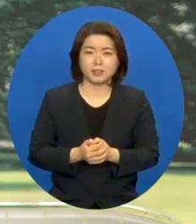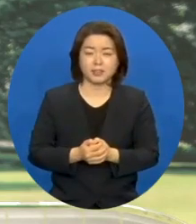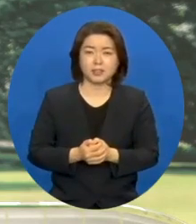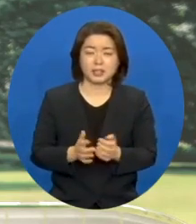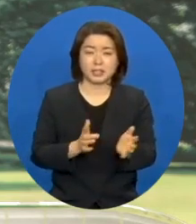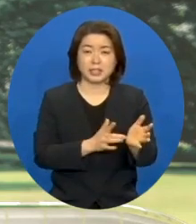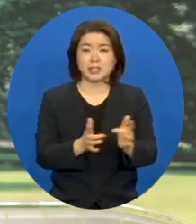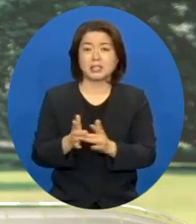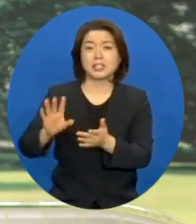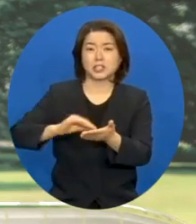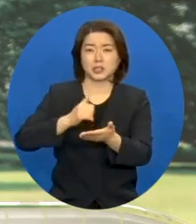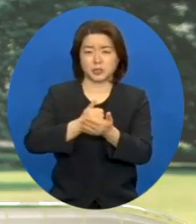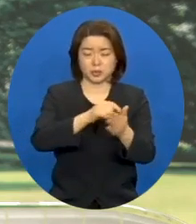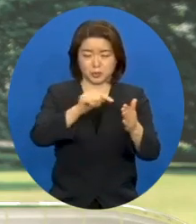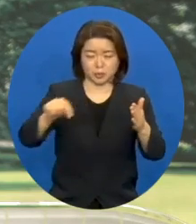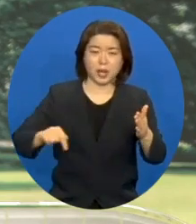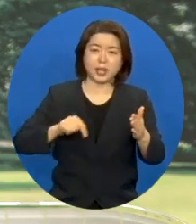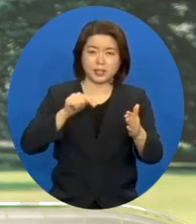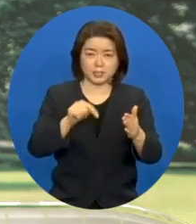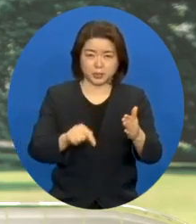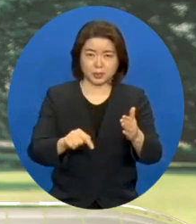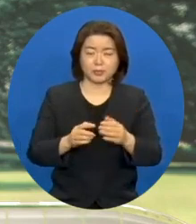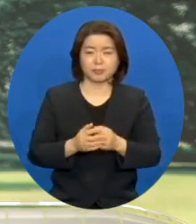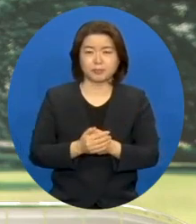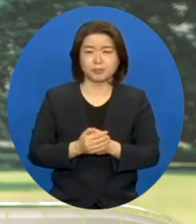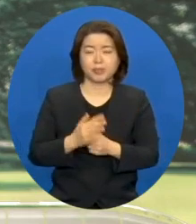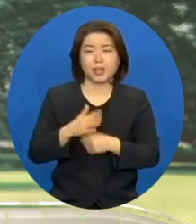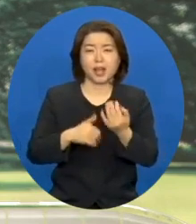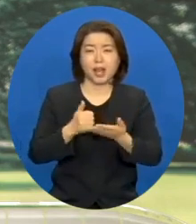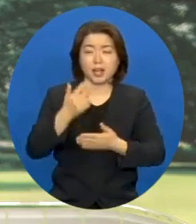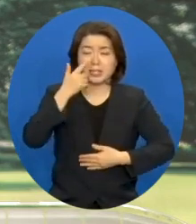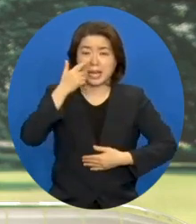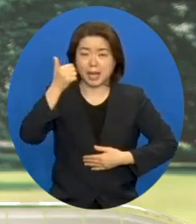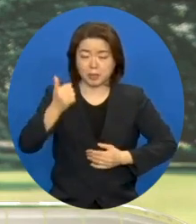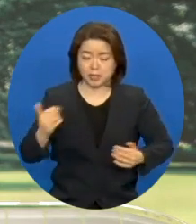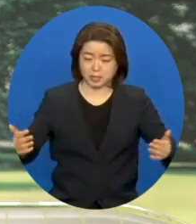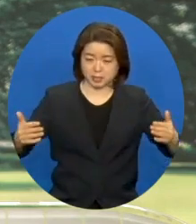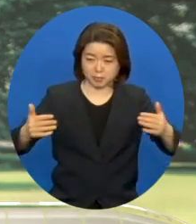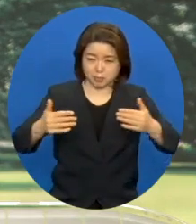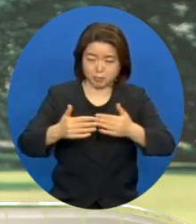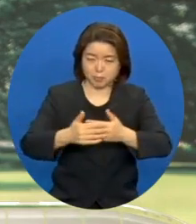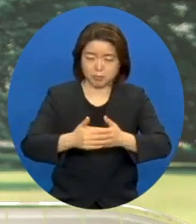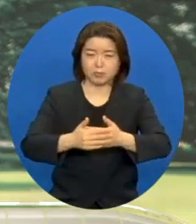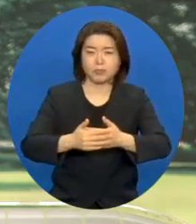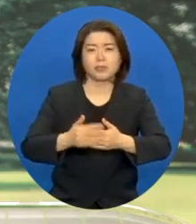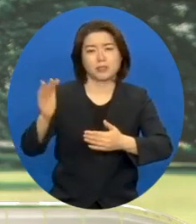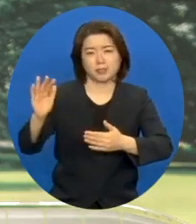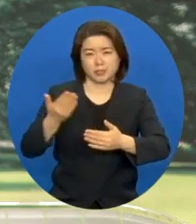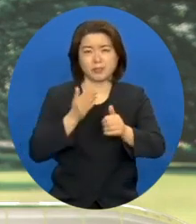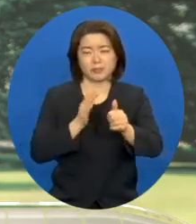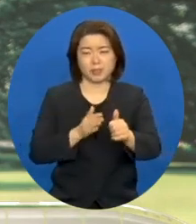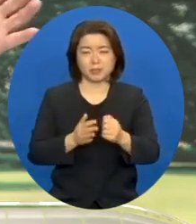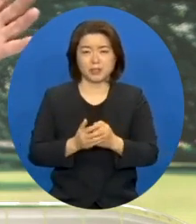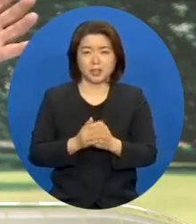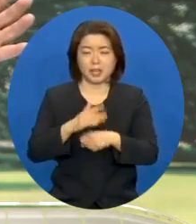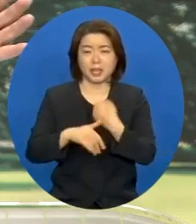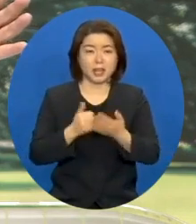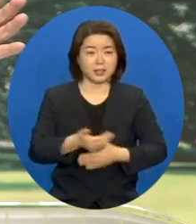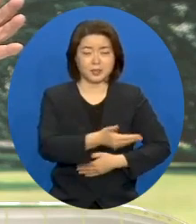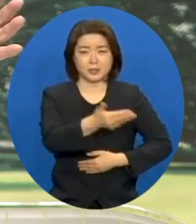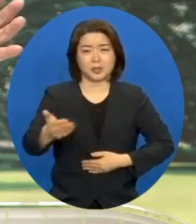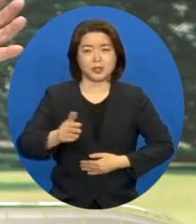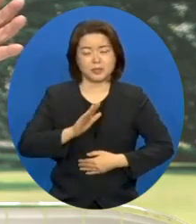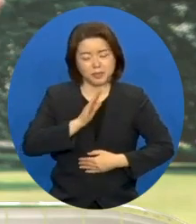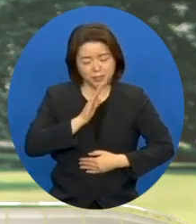주 예수 그리스도 안에서 하나님 아버지의 품으로 안기시기를 바랍니다. 하나님은 여러분을 너무너무